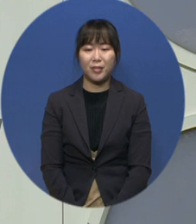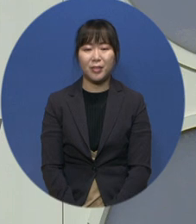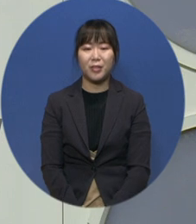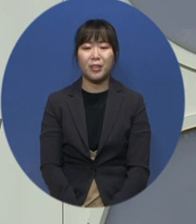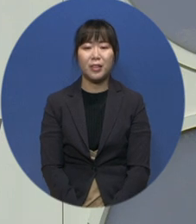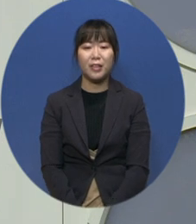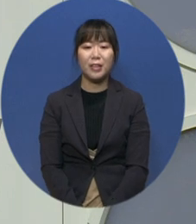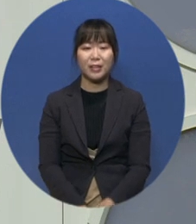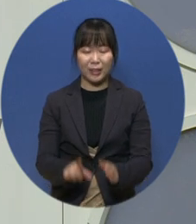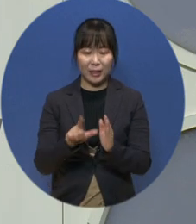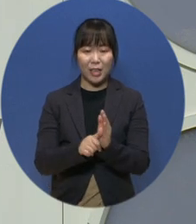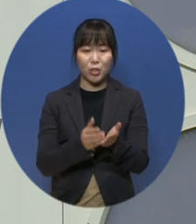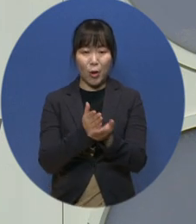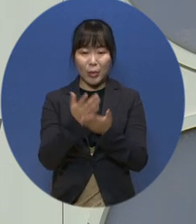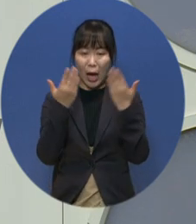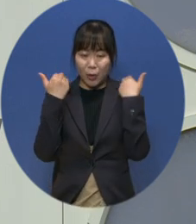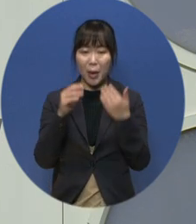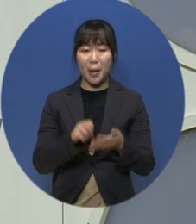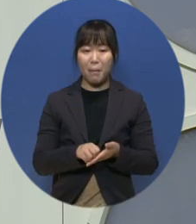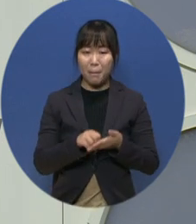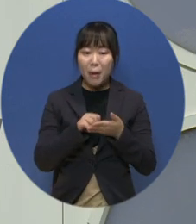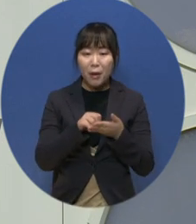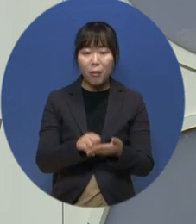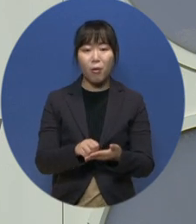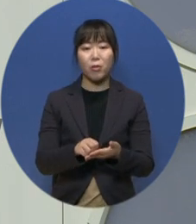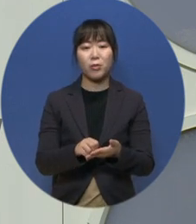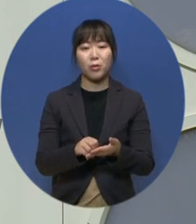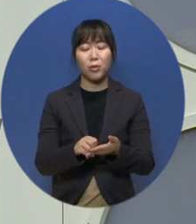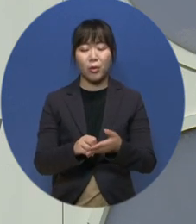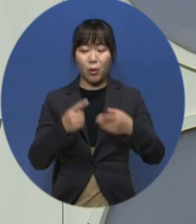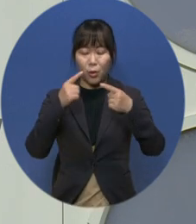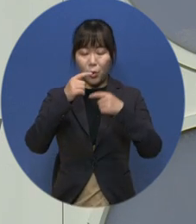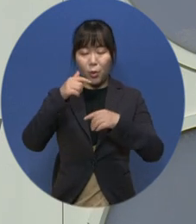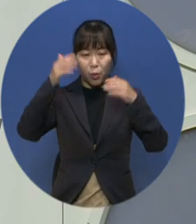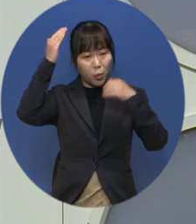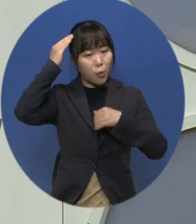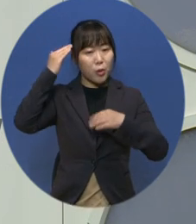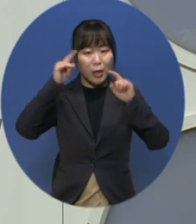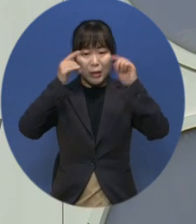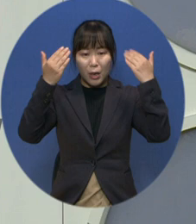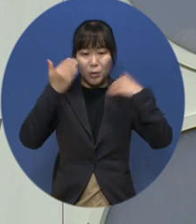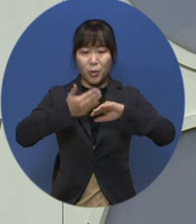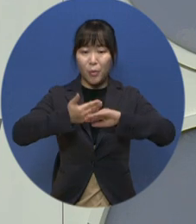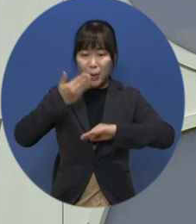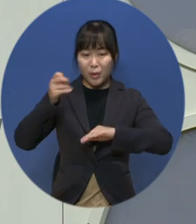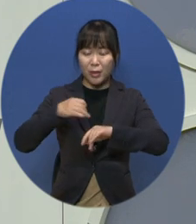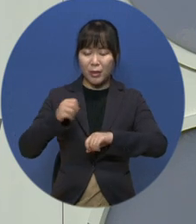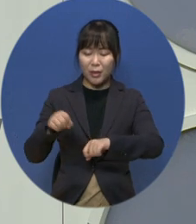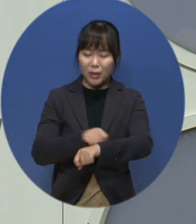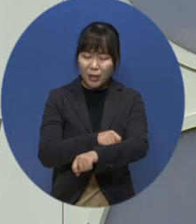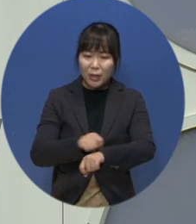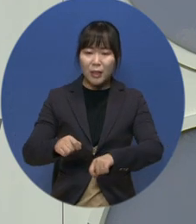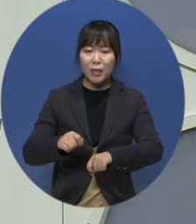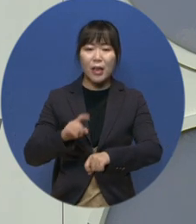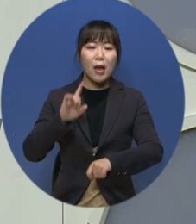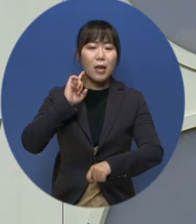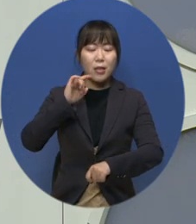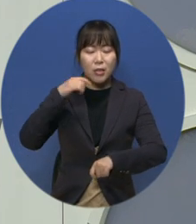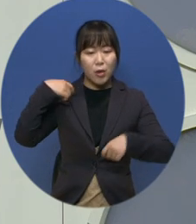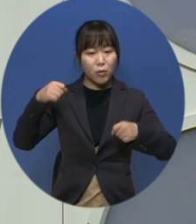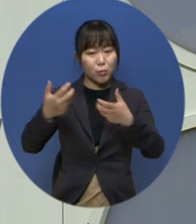그러니까 전문학교를 갔다는 것에 대해서 고대 선배님들 특히 연극부 선배님들이